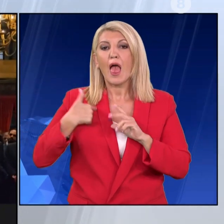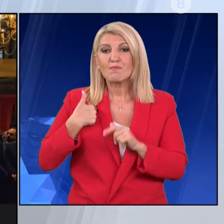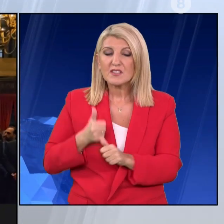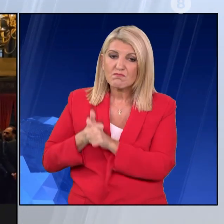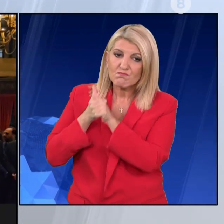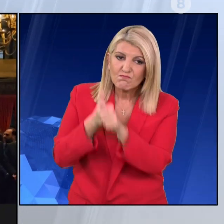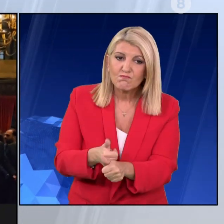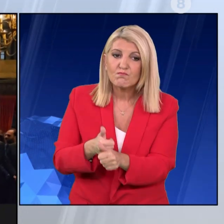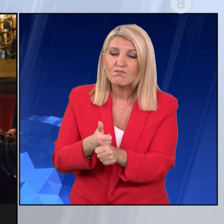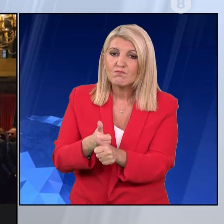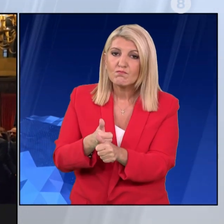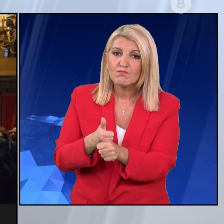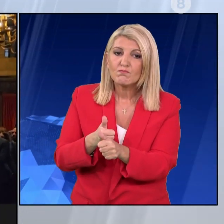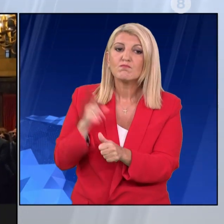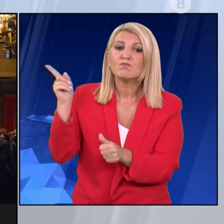kura